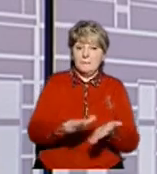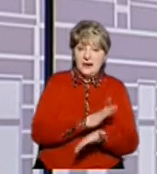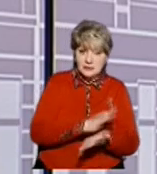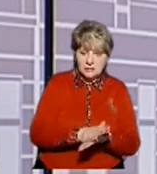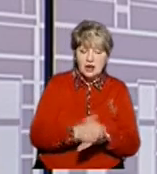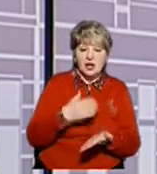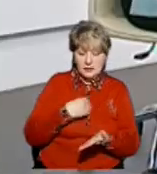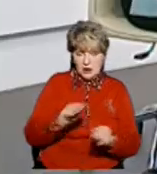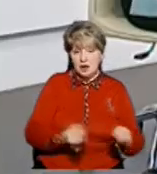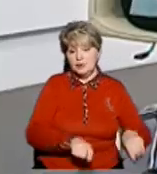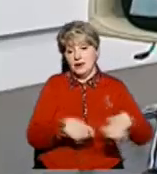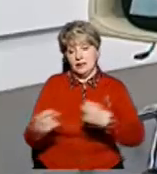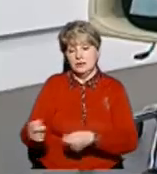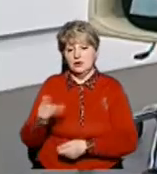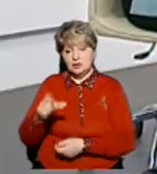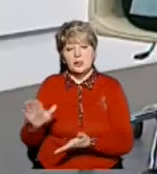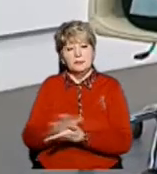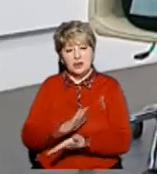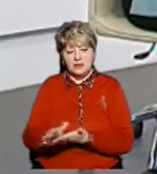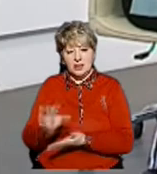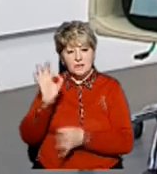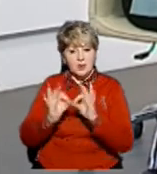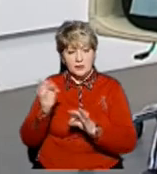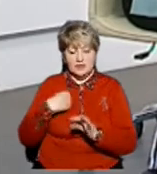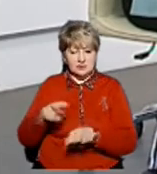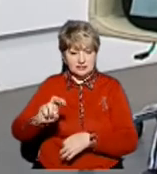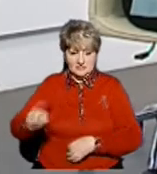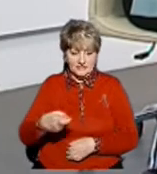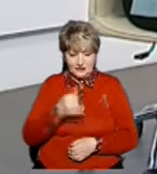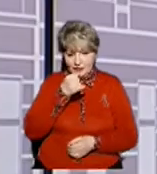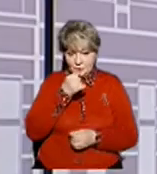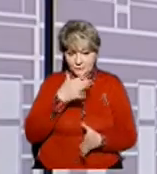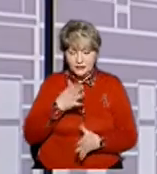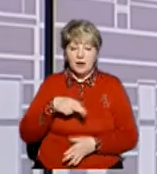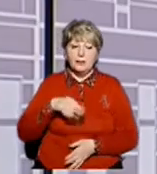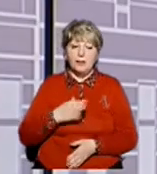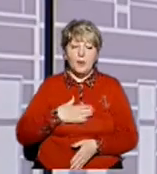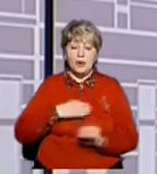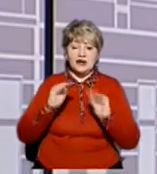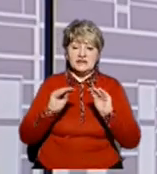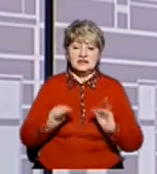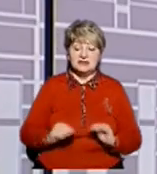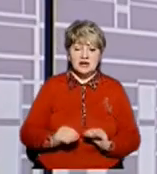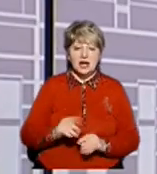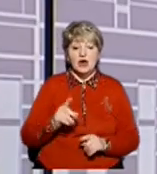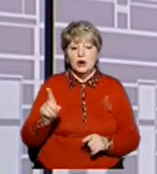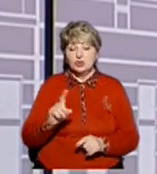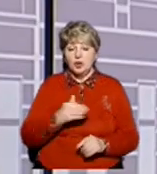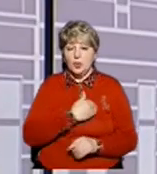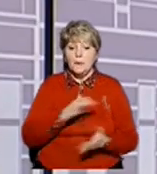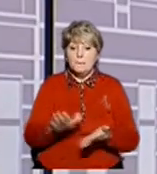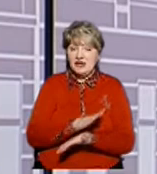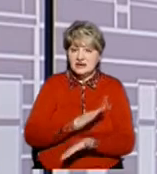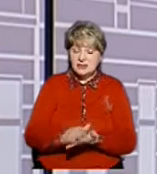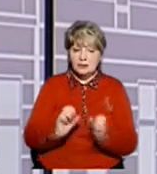ж само. І якось так відбувається, що по моїй статистиці, ті, хто хоче здавати безкоштовне житло,